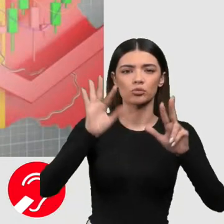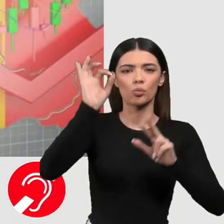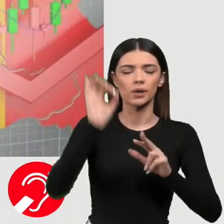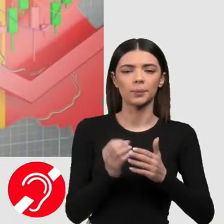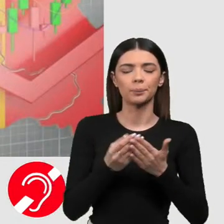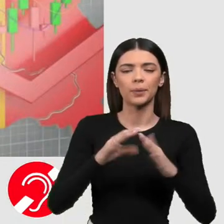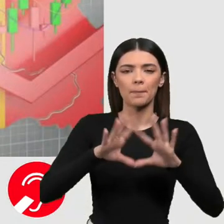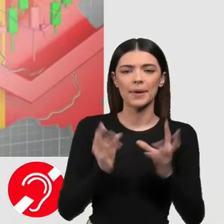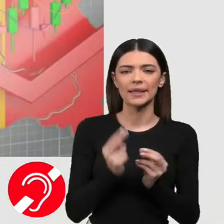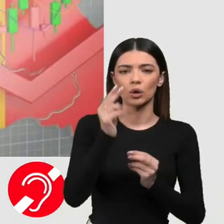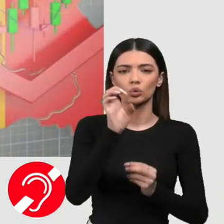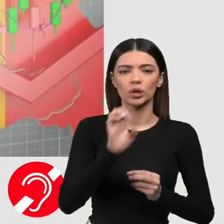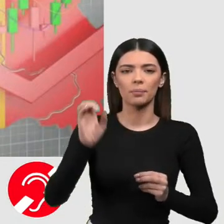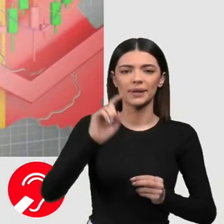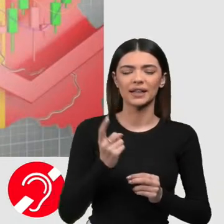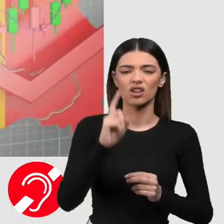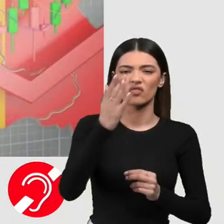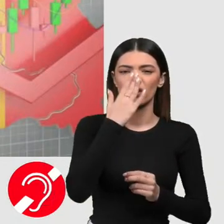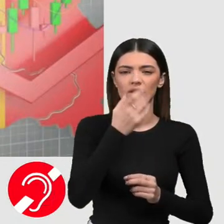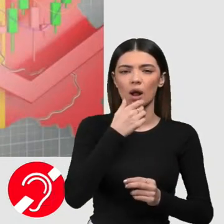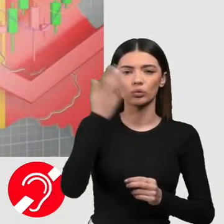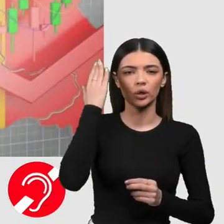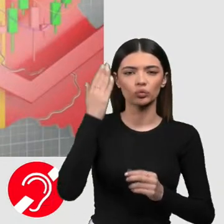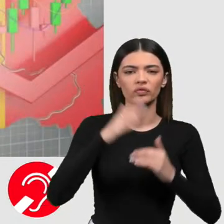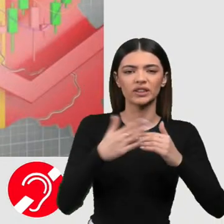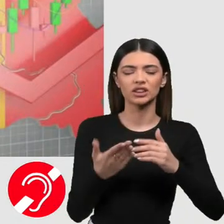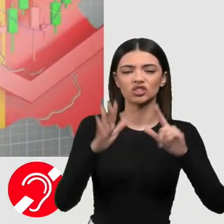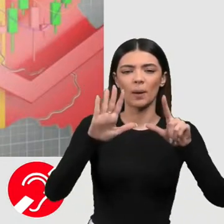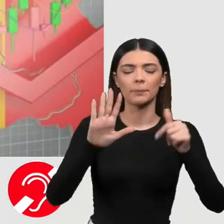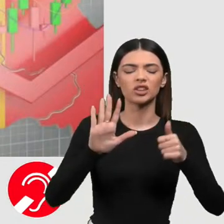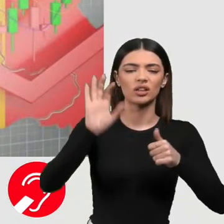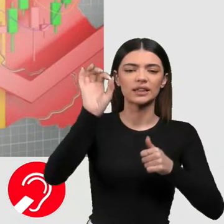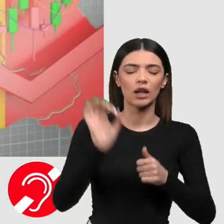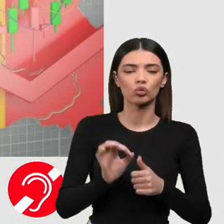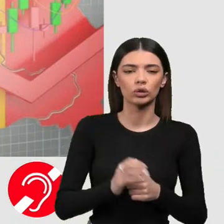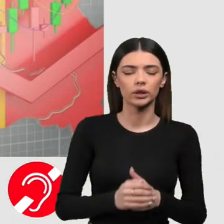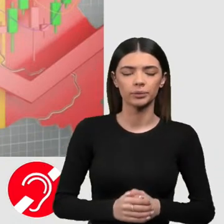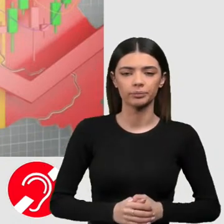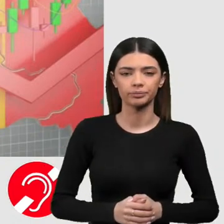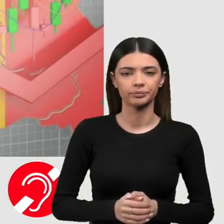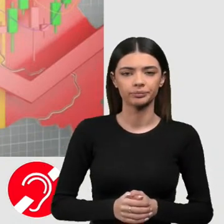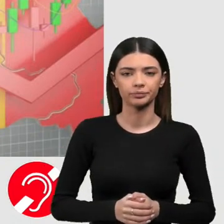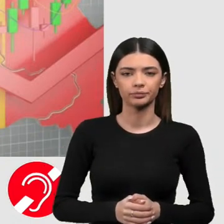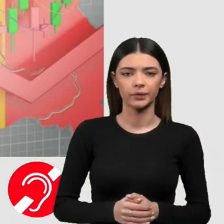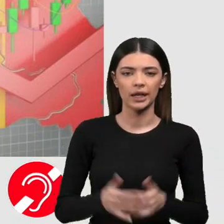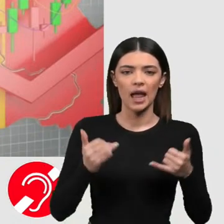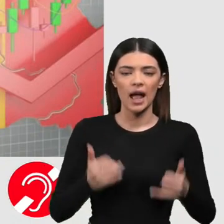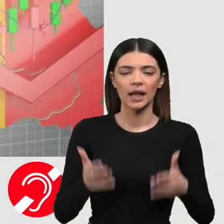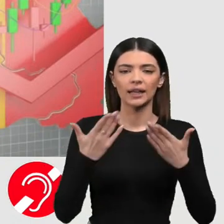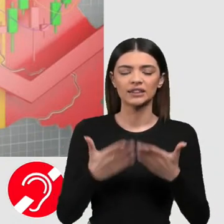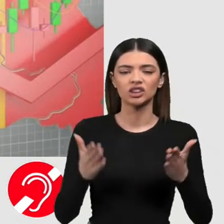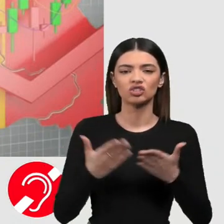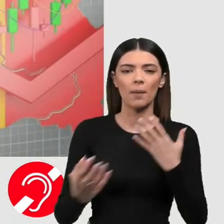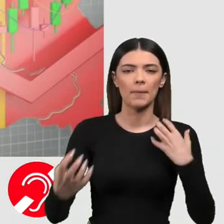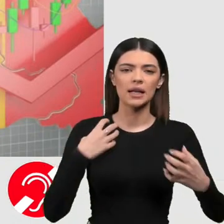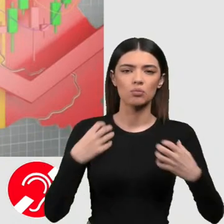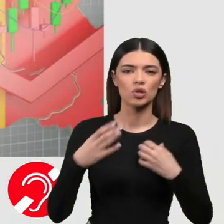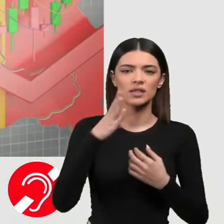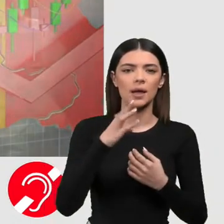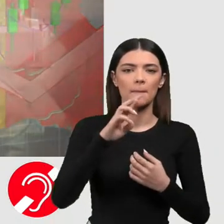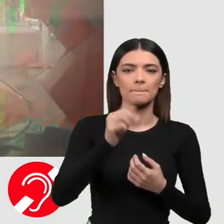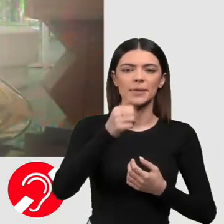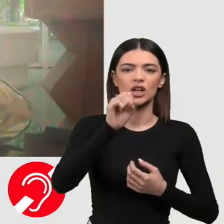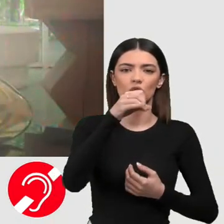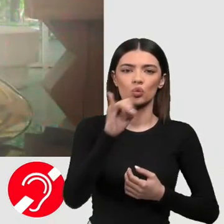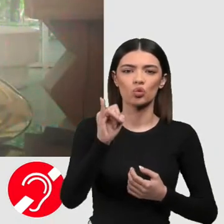situează la 78% din media Uniunii, în creștere față de anul trecut, țara vecină fiind la doar 76%. De astăzi începe